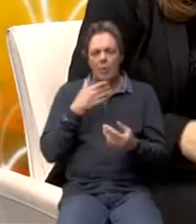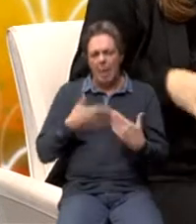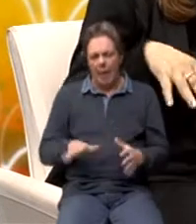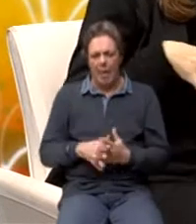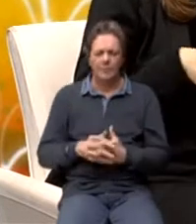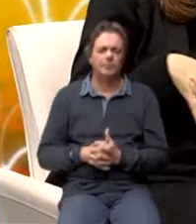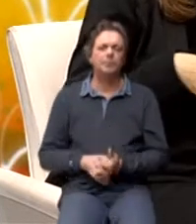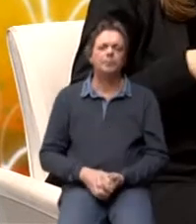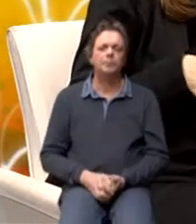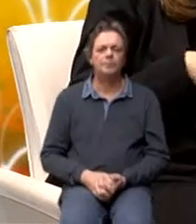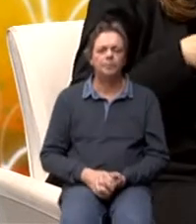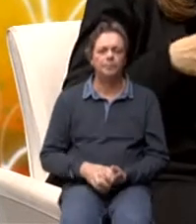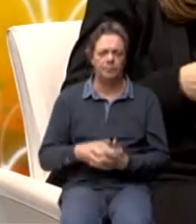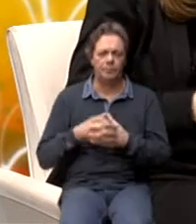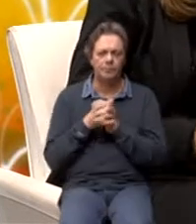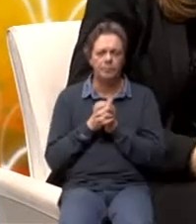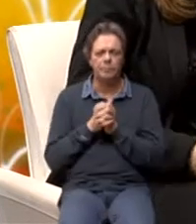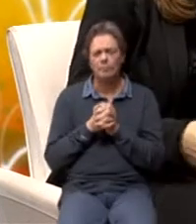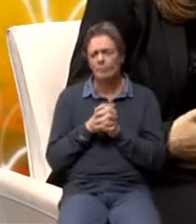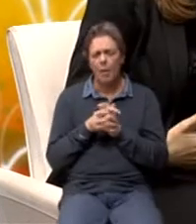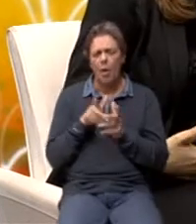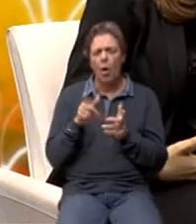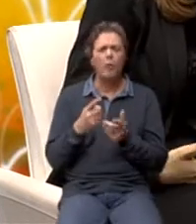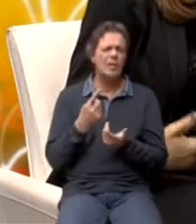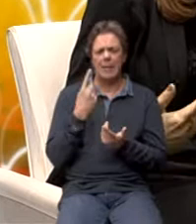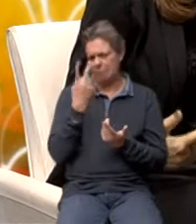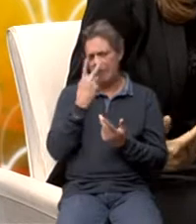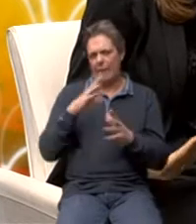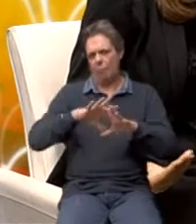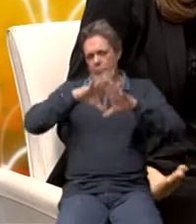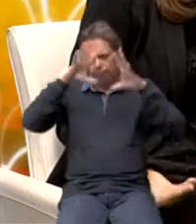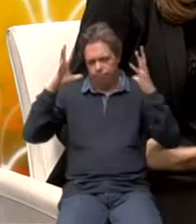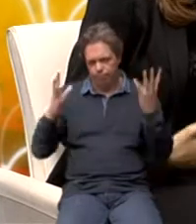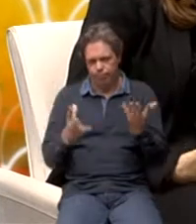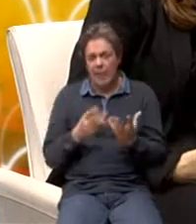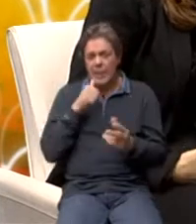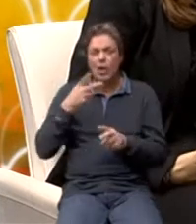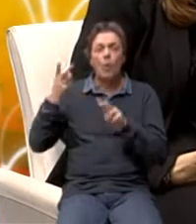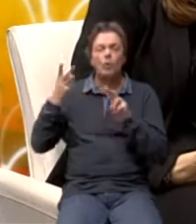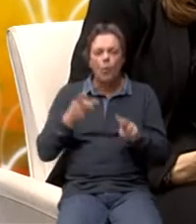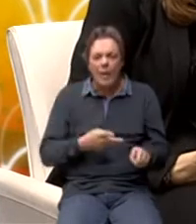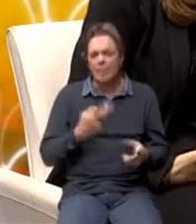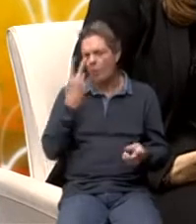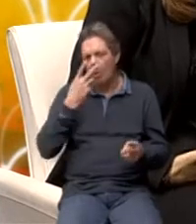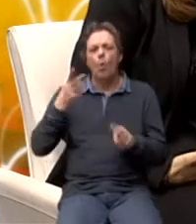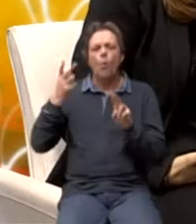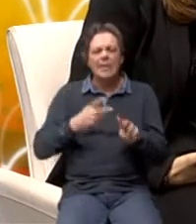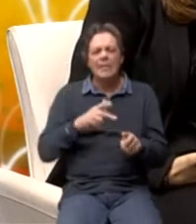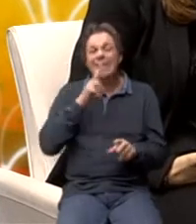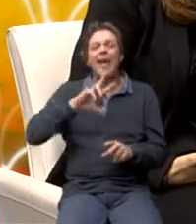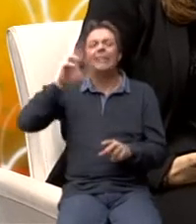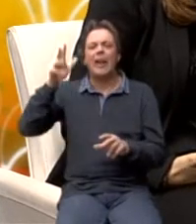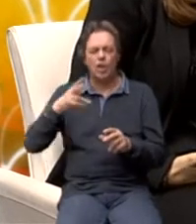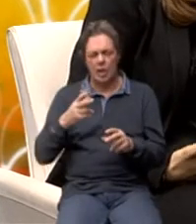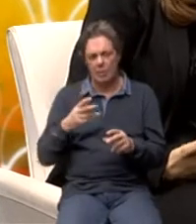članica. To je sad jedinstveno tržište. Uvoz se tretira kao uvoz iz trećih zemalja. Znači, uvozi se iz trećih zemalja